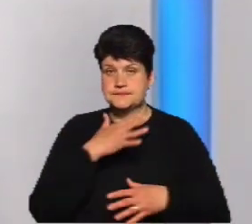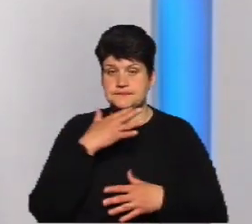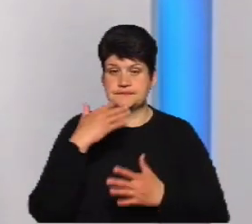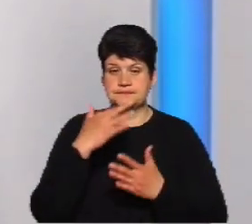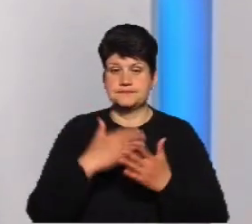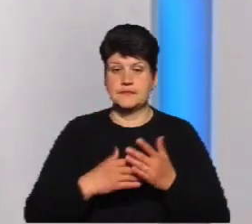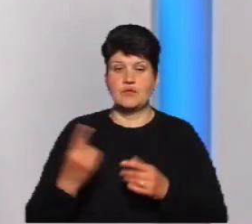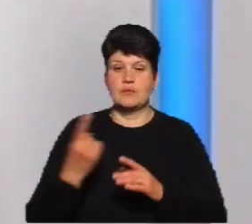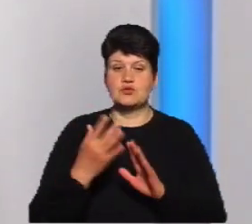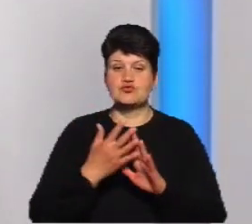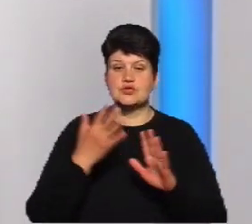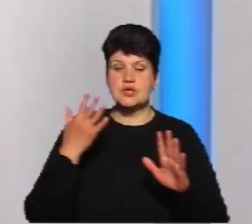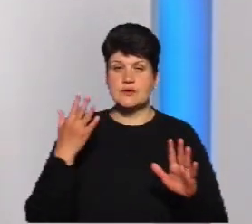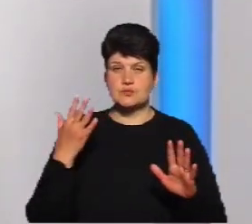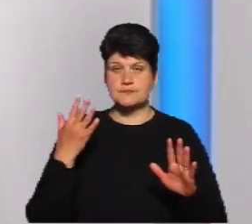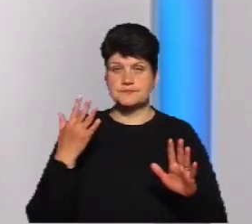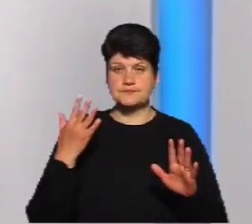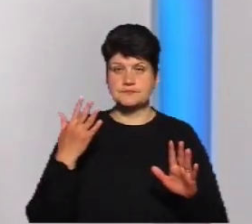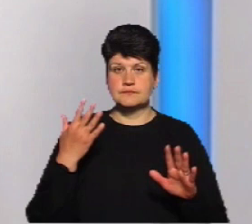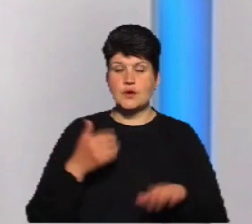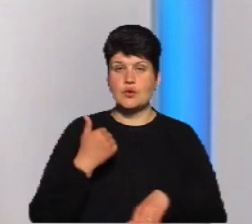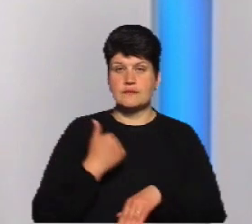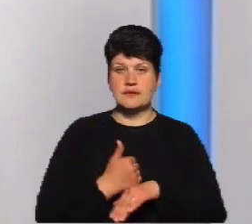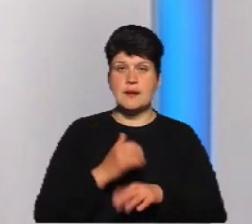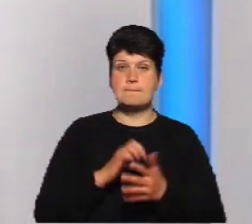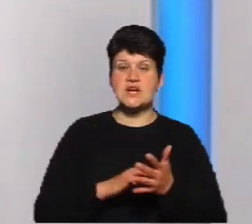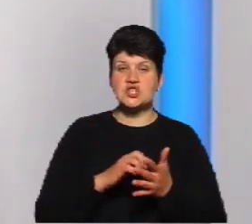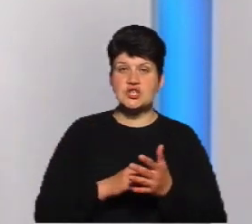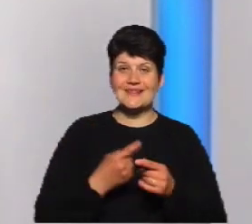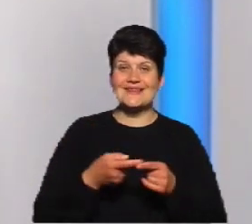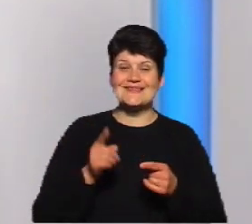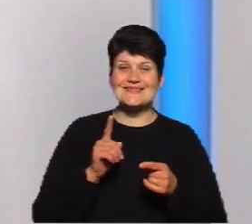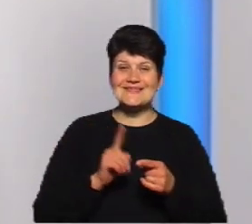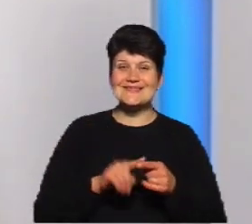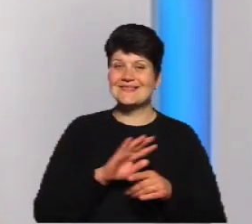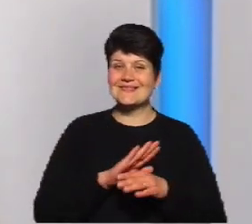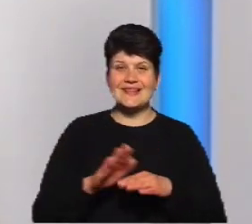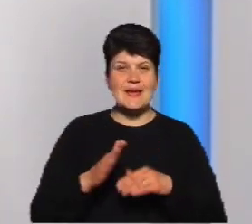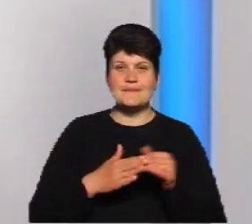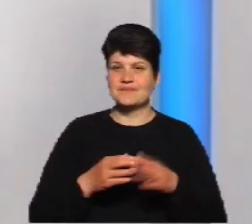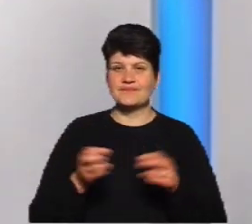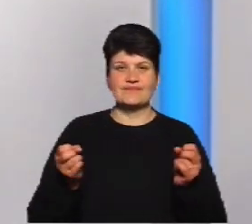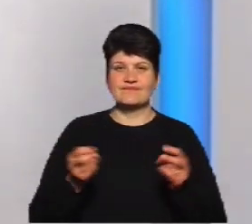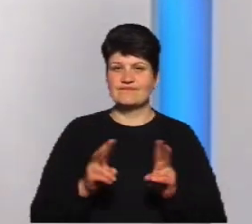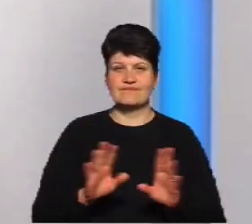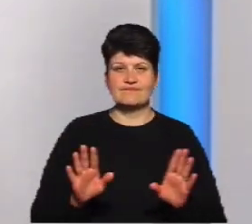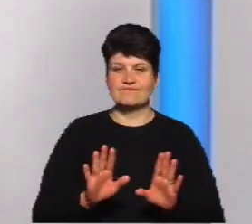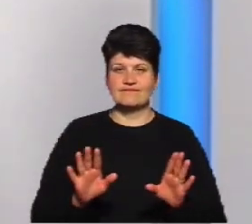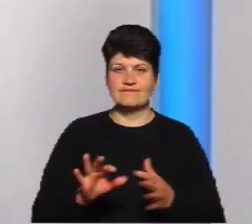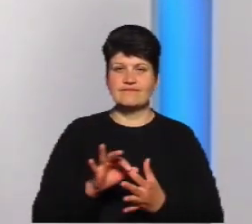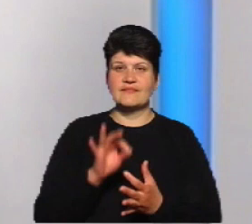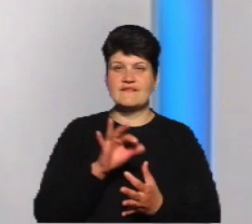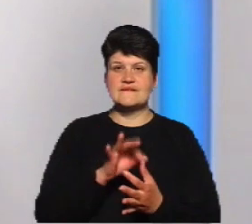чергу, основна причина – це не фаховий підхід при виборі